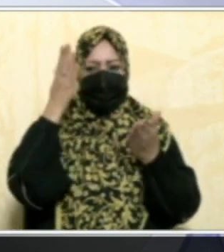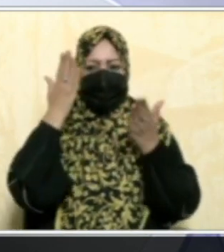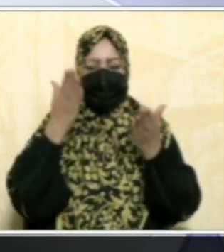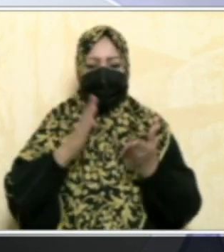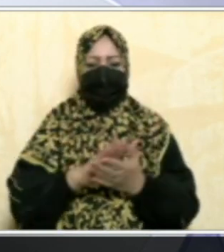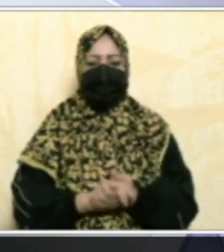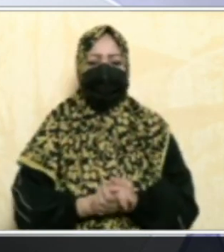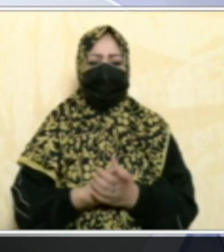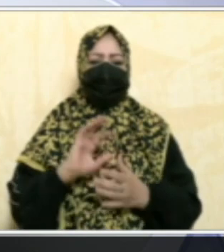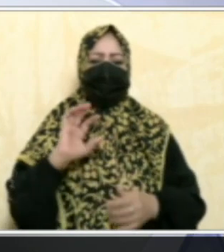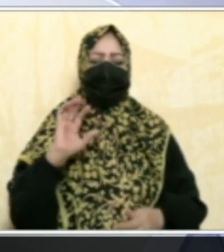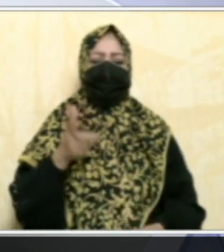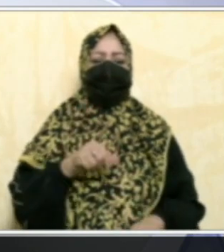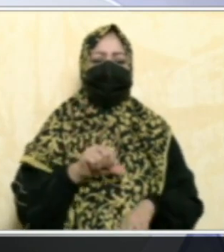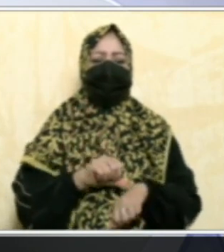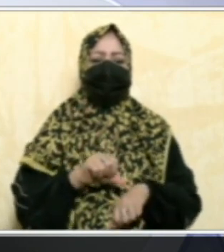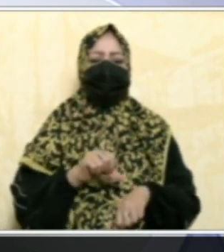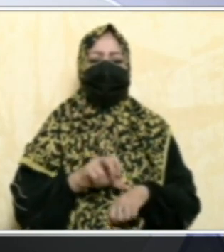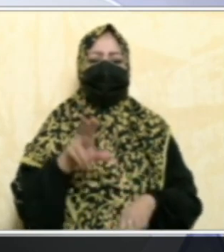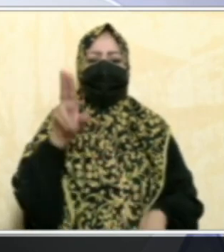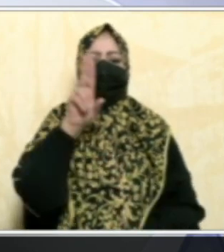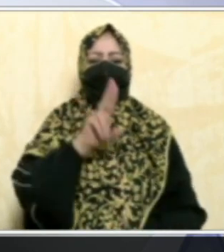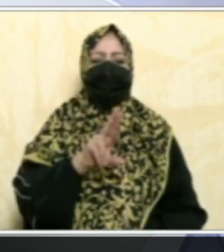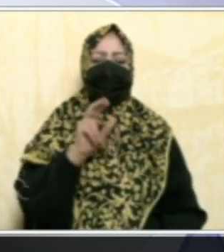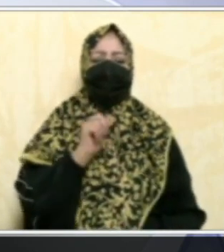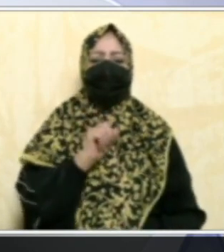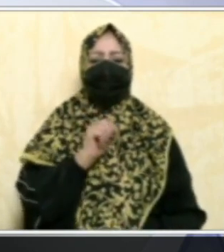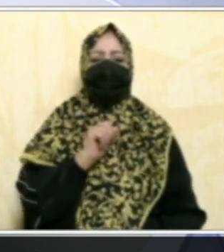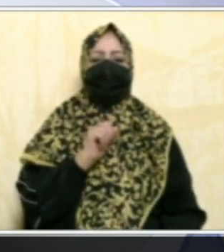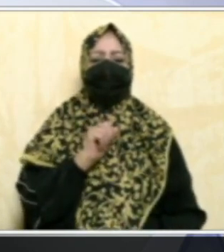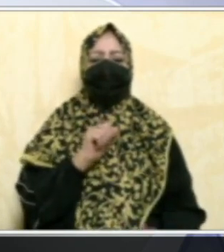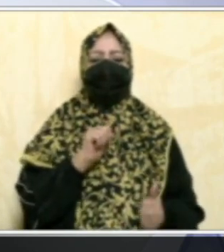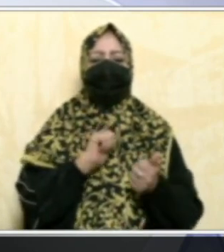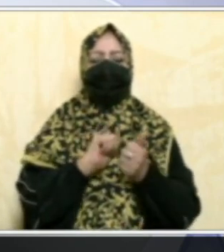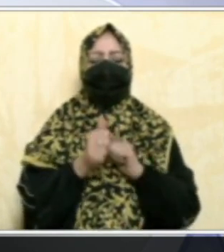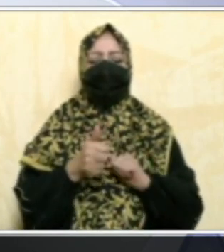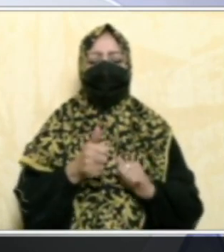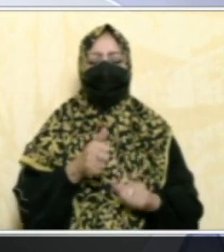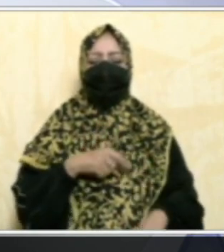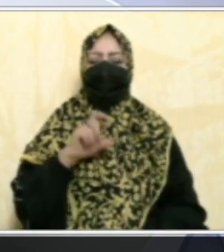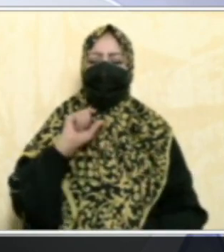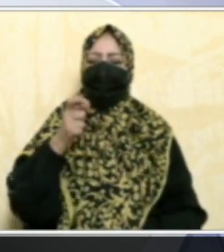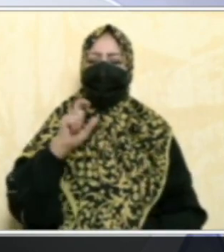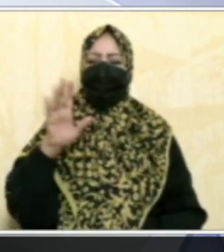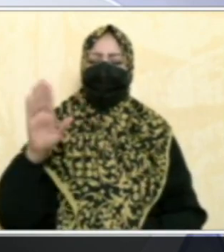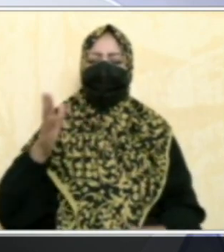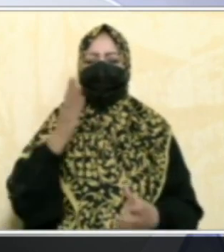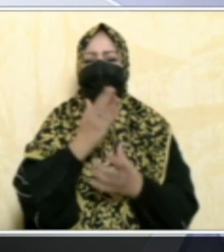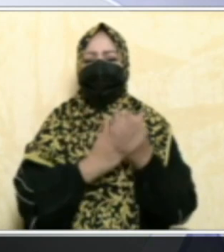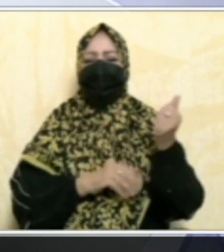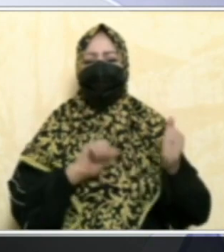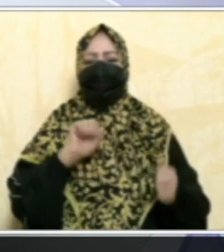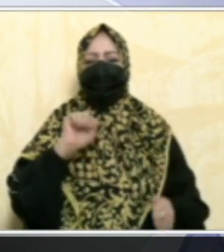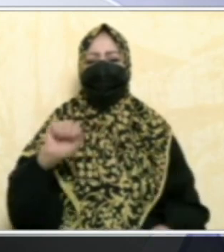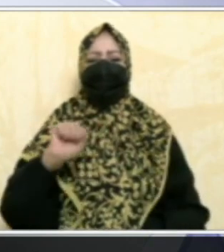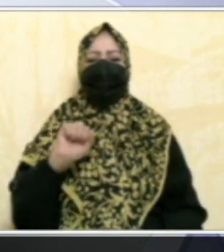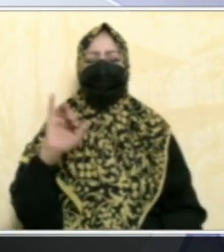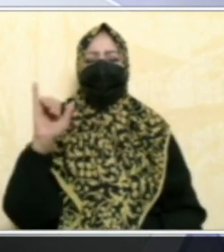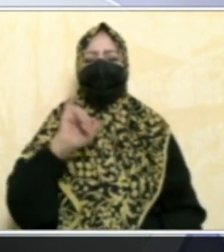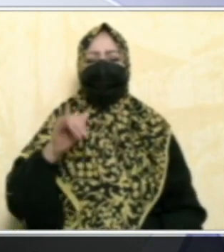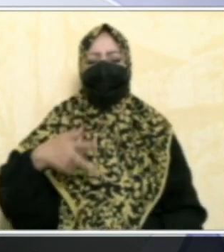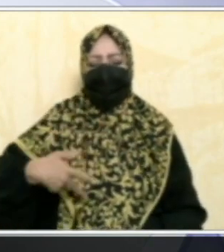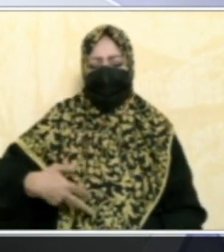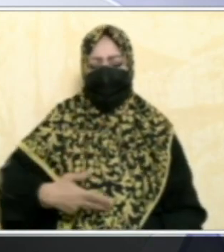هي مطلقة في العدة وعندها بنتها يعني عندها ولادة بعملية وتحتاج إلى